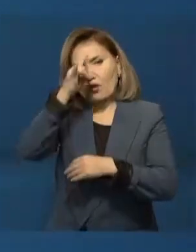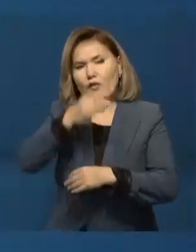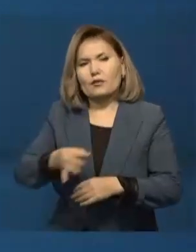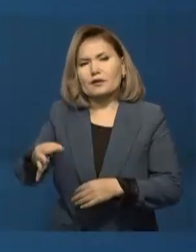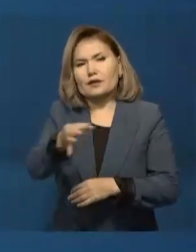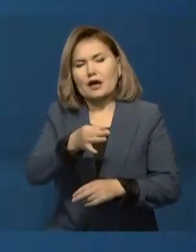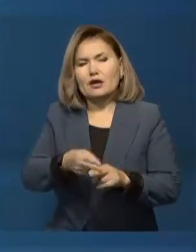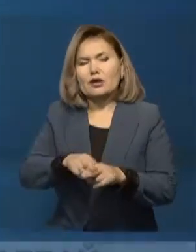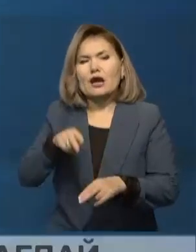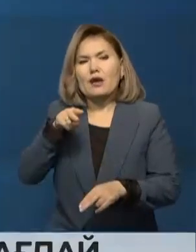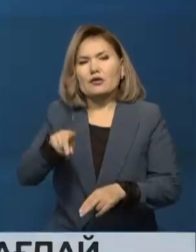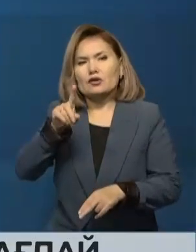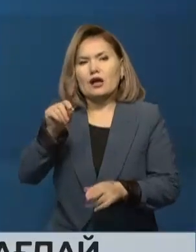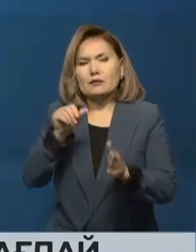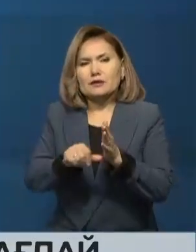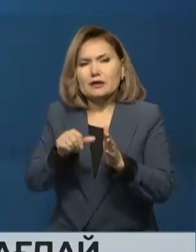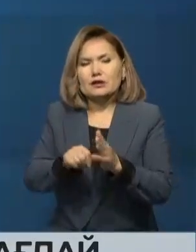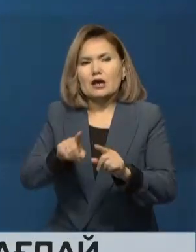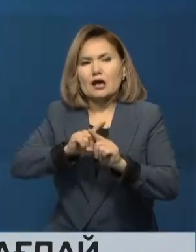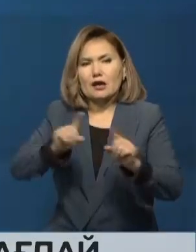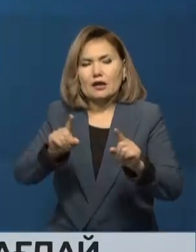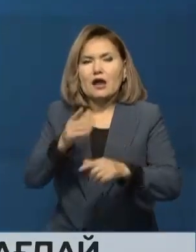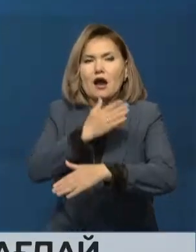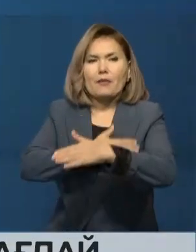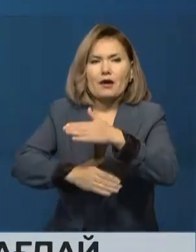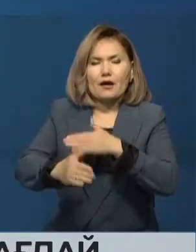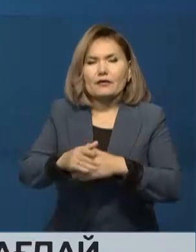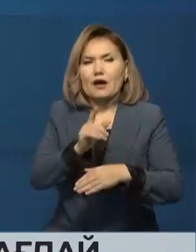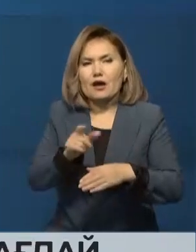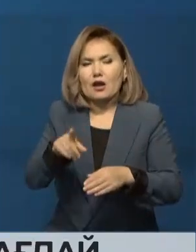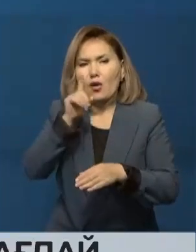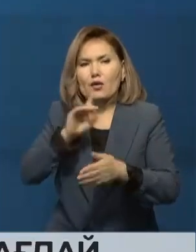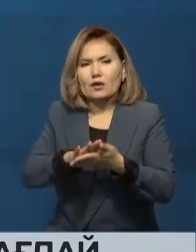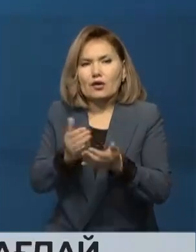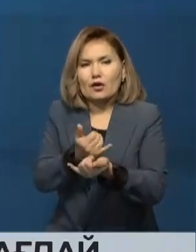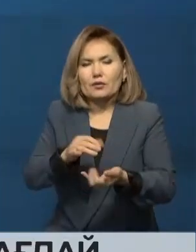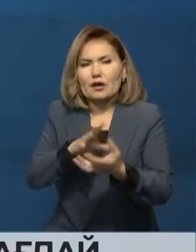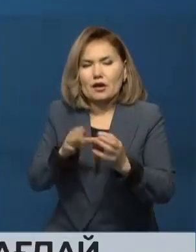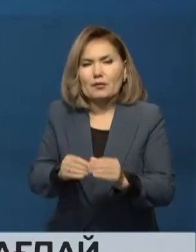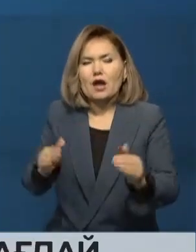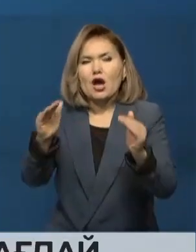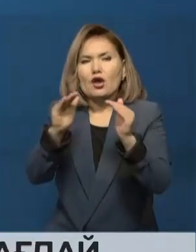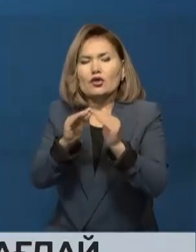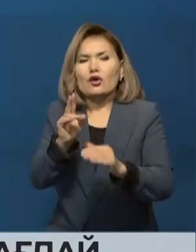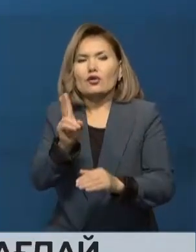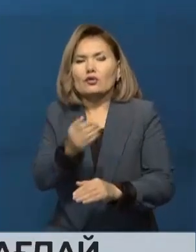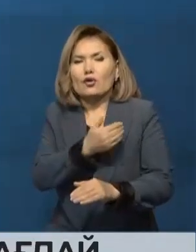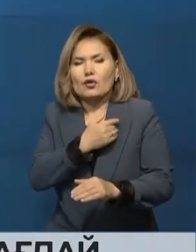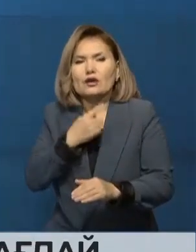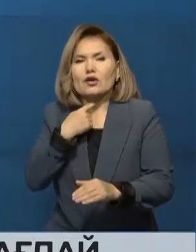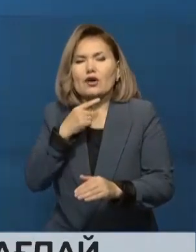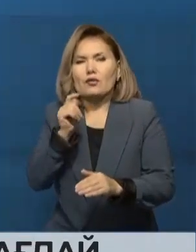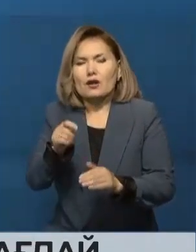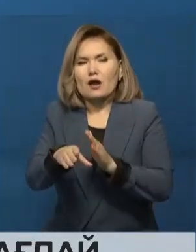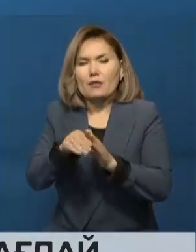Шығыс Қазақстан облысында да 2160 ерекше қажеттілігі бар жанға қолайлы жағдай жасалды. Үйден дауыс берем дегендердің бәріне